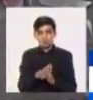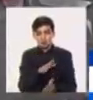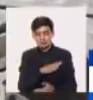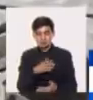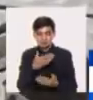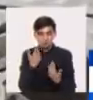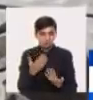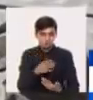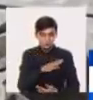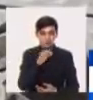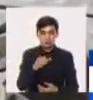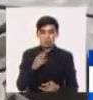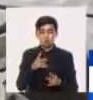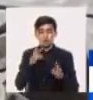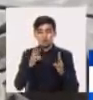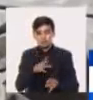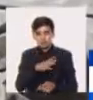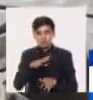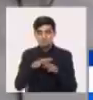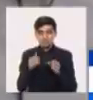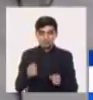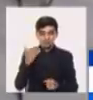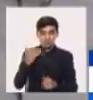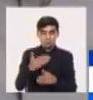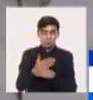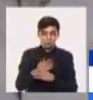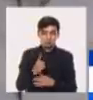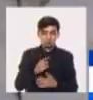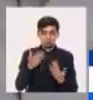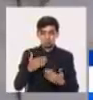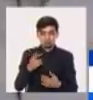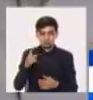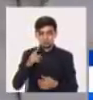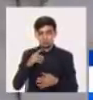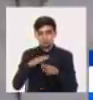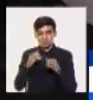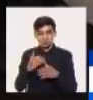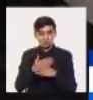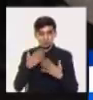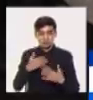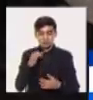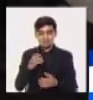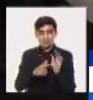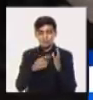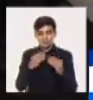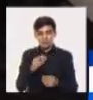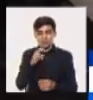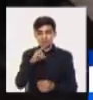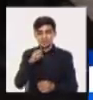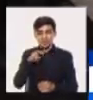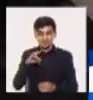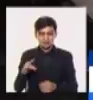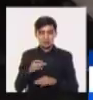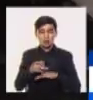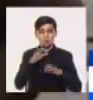жасаспаған. Сондықтан зардап шеккендер билік басындағылардың көмегінен ғана үміттеніп отыр. Айта кетейік, осыдан 7 күн бұрын Қазалы ауданындағы базардан